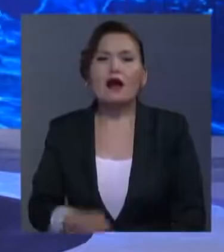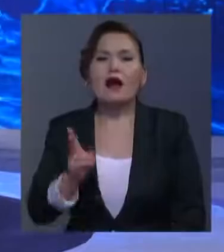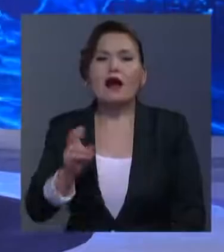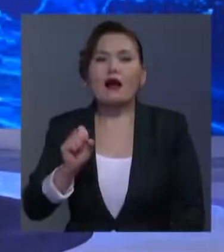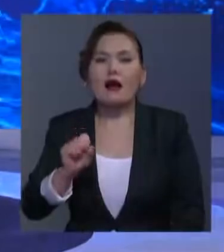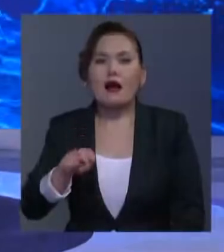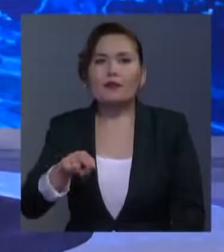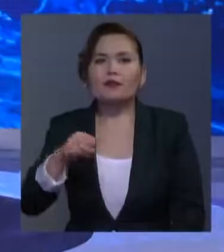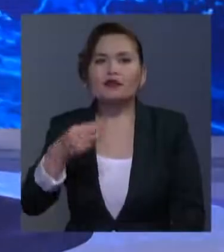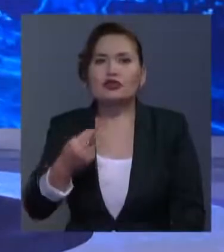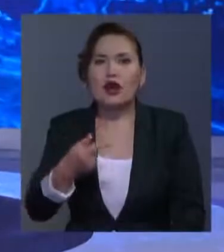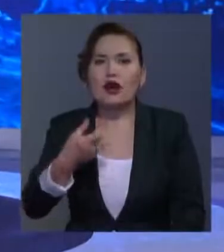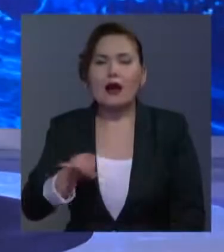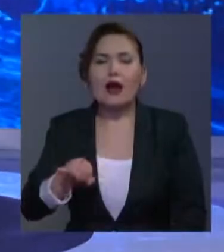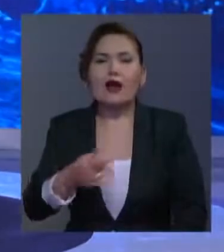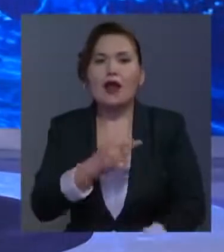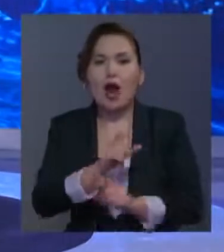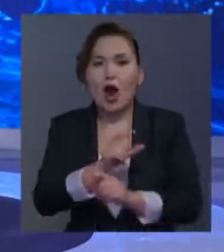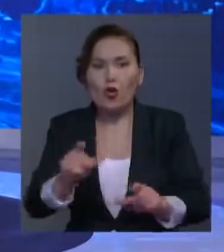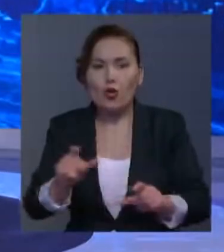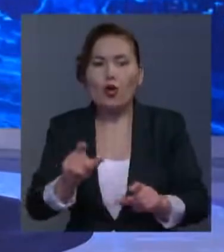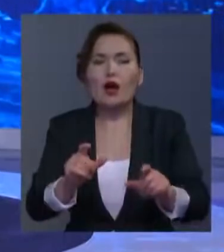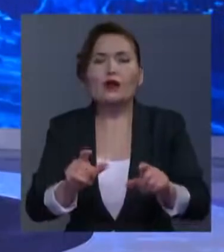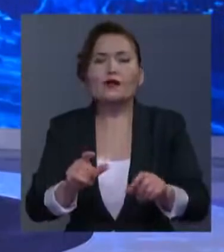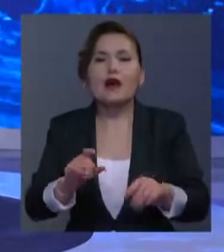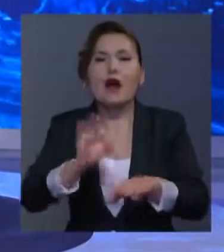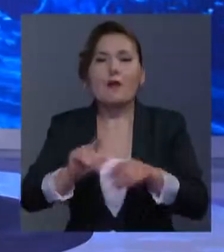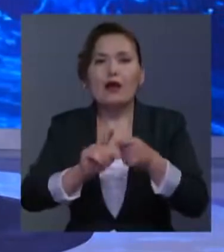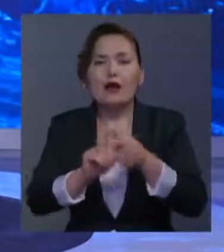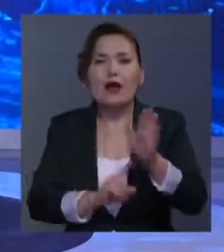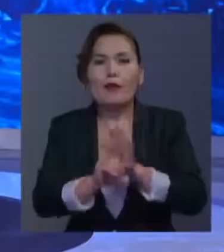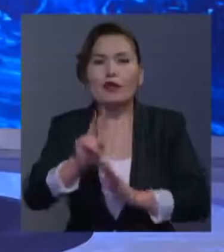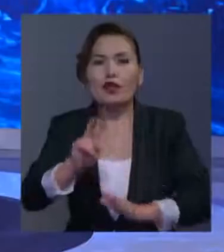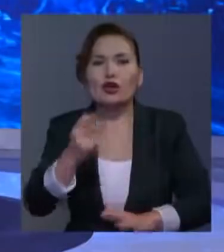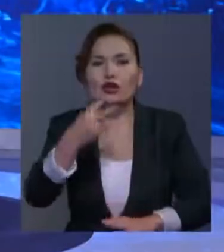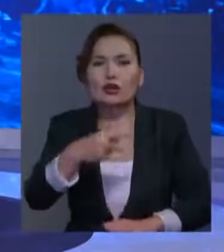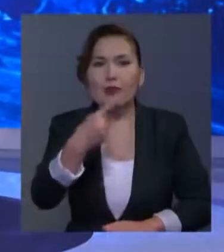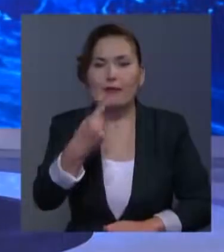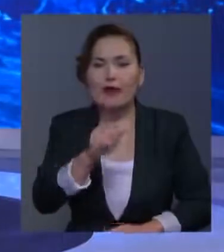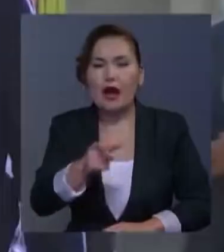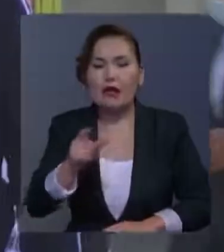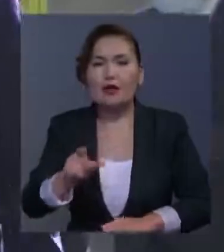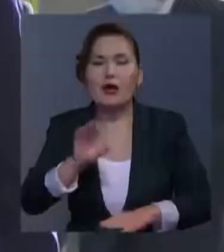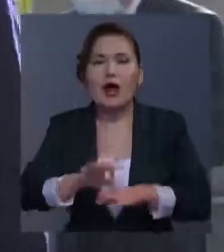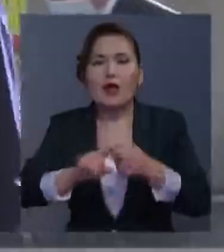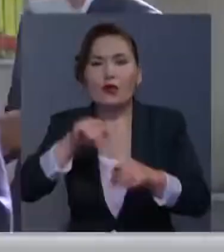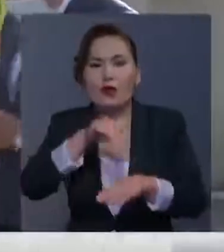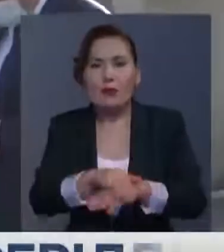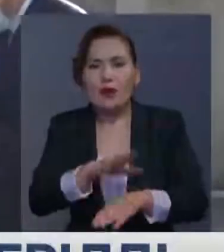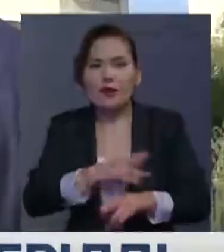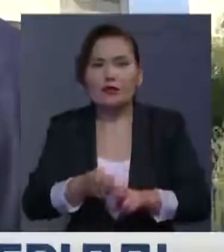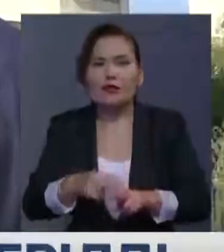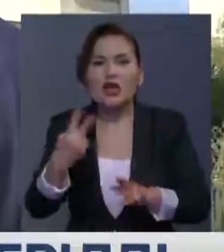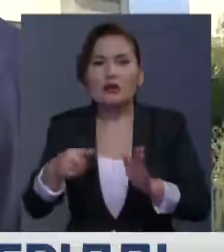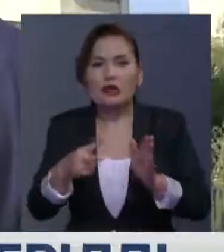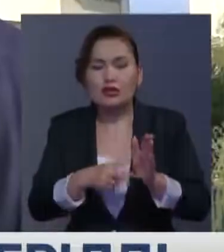Қапшағай қалалық ауруханасында пандемия басталғалы 1221 адам ем қабылдаған, 6 адам коронавирустан, 27